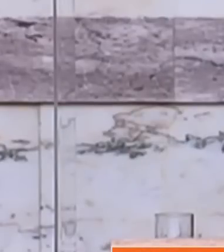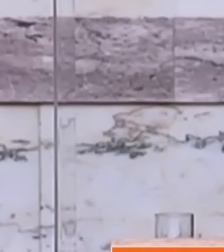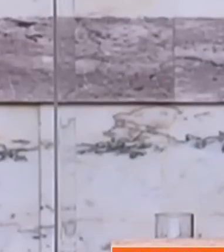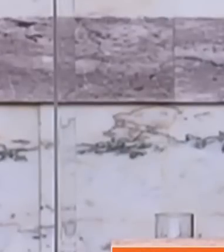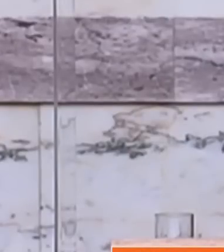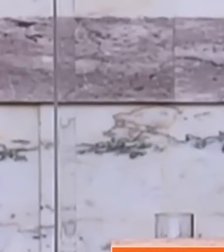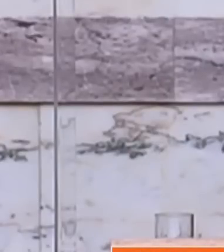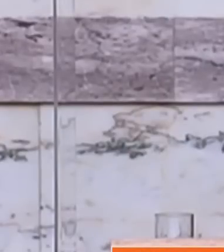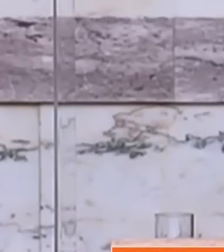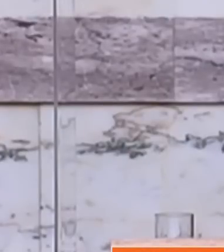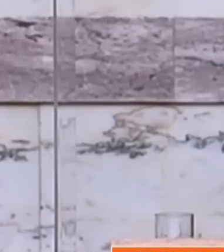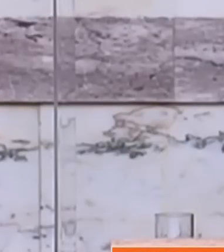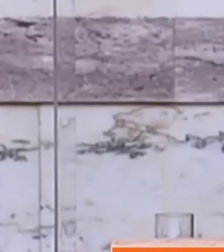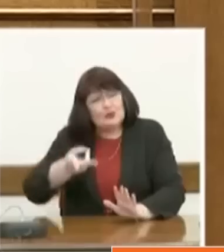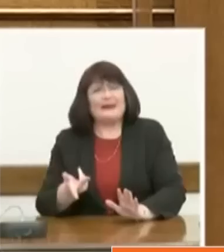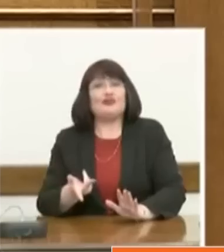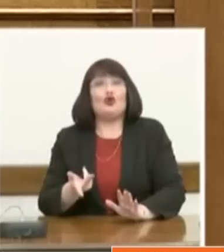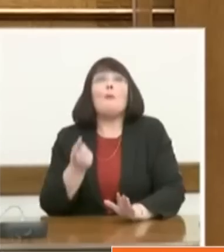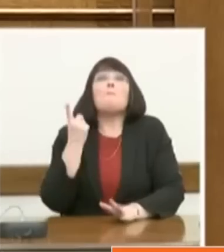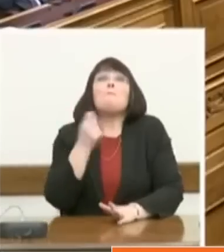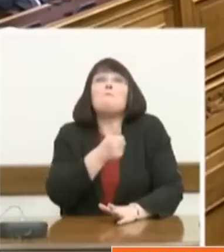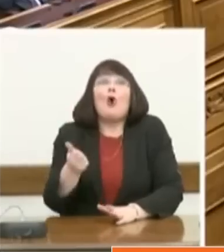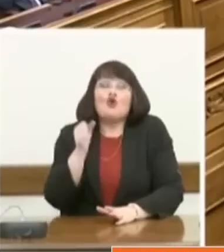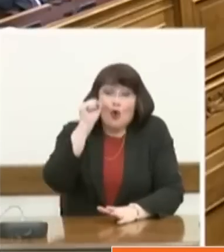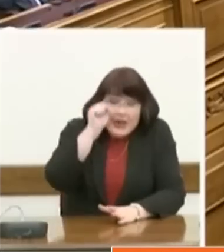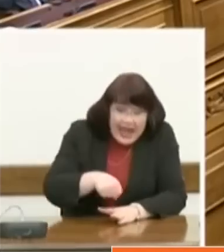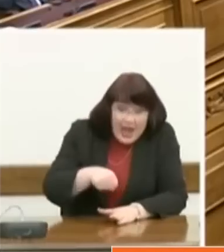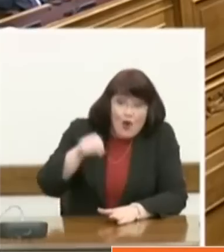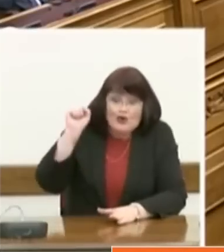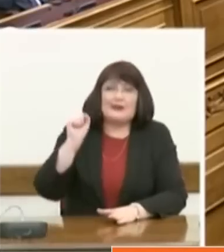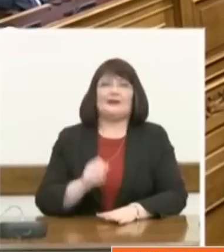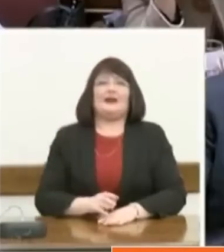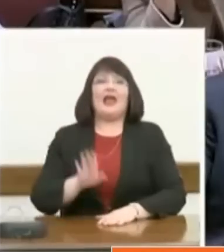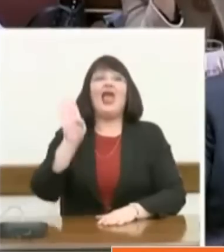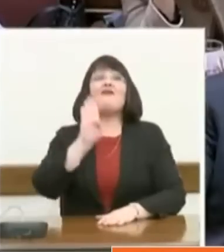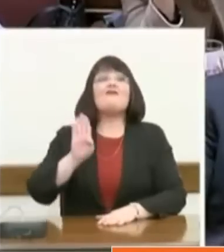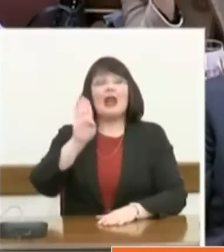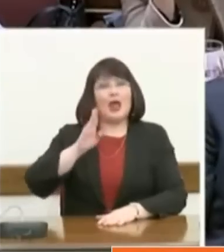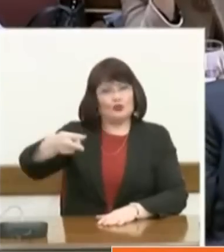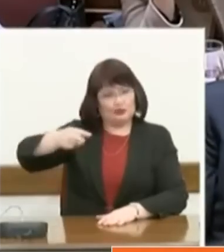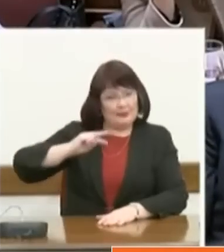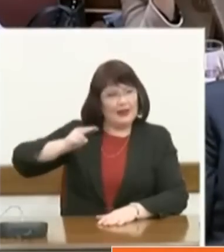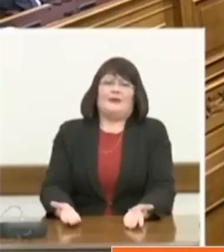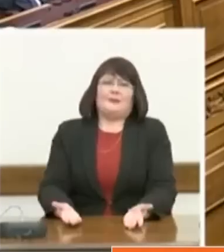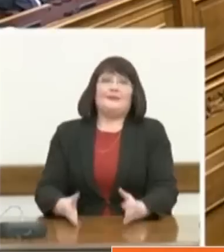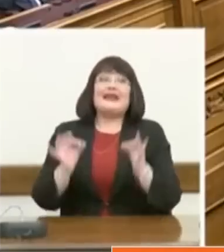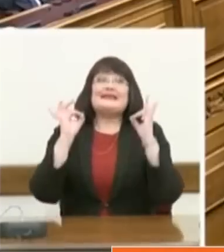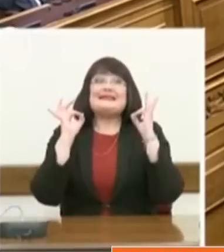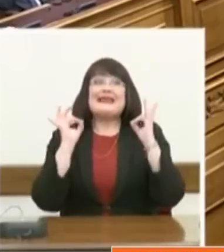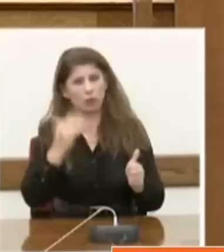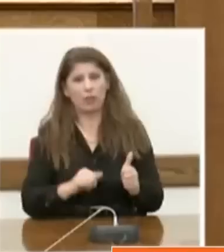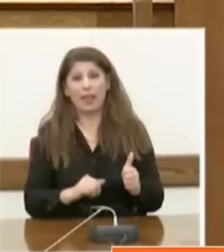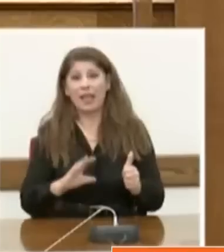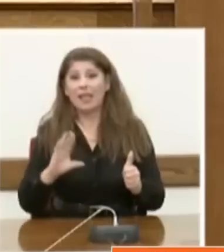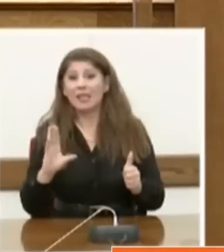Κοινοβούλιο, οι βουλευτές της Νέας Δημοκρατίας απέρριψαν την πρόταση δυσπιστίας εναντίον της κυβέρνησης. Ωστόσο, η επιβεβαίωση από την ΑΔΑΕ των υποκλοπών της ΕΕΠ προκάλεσε